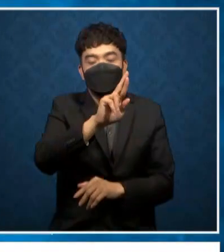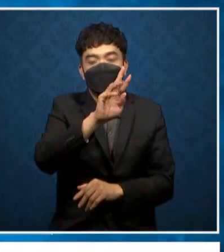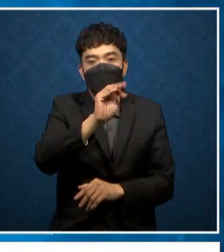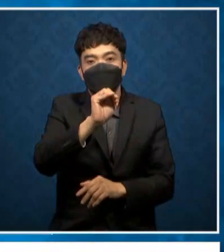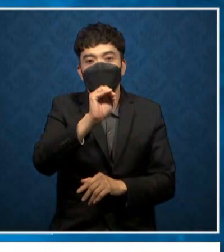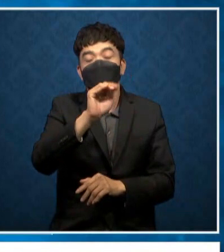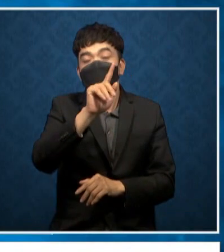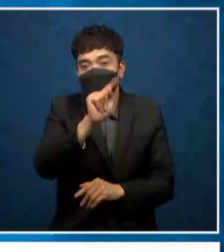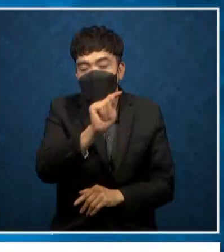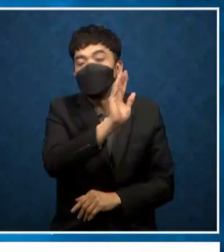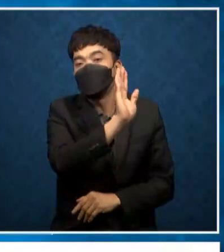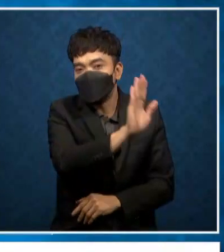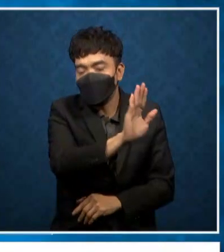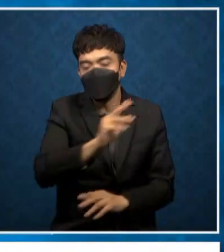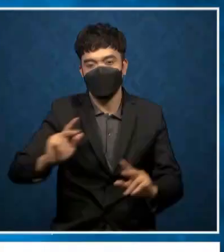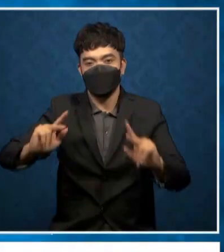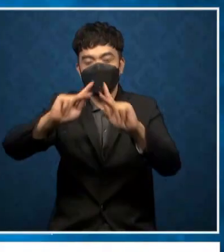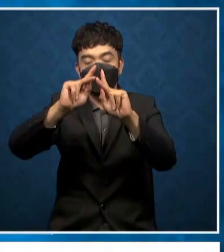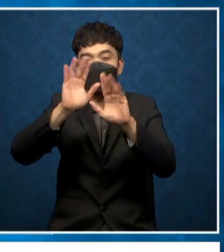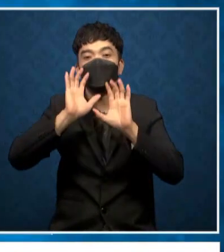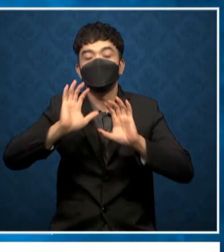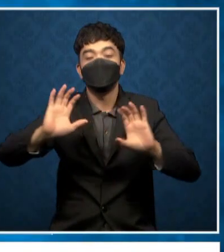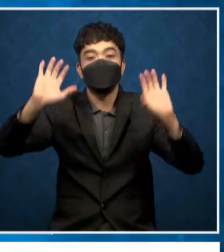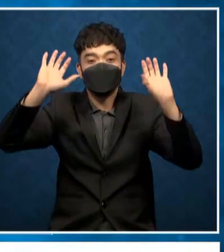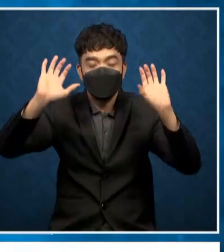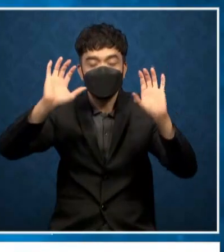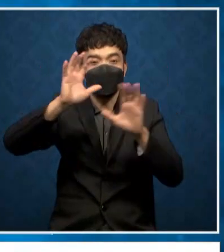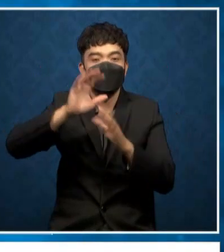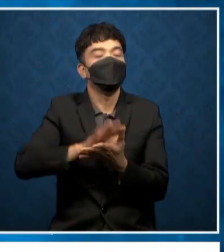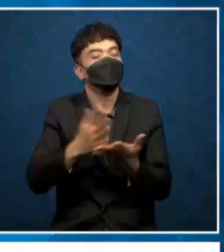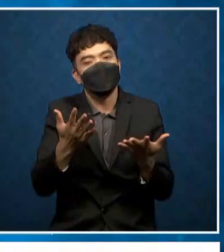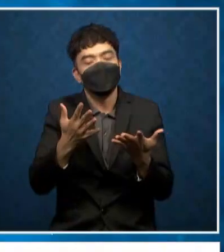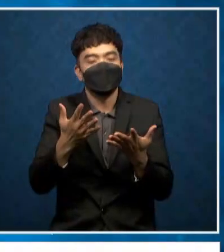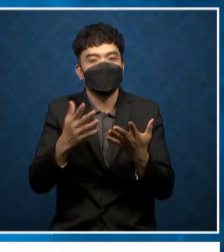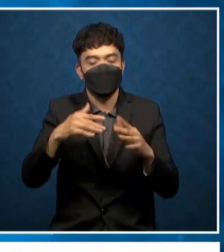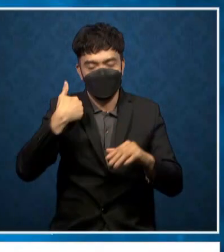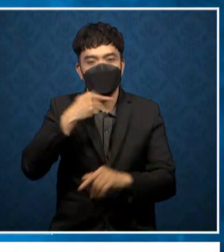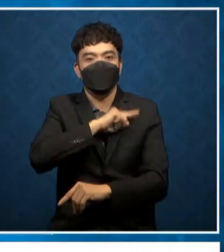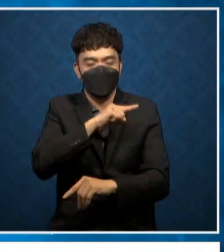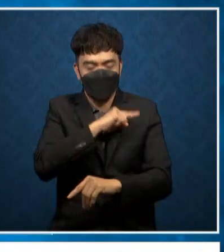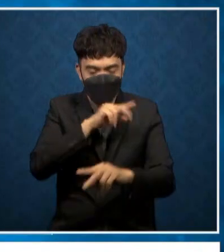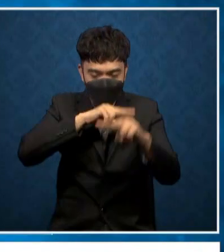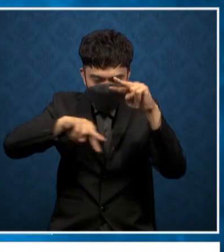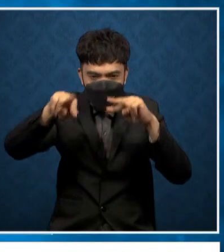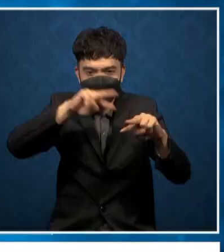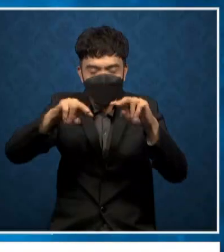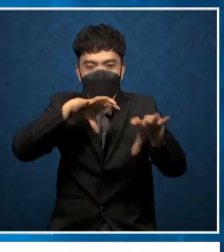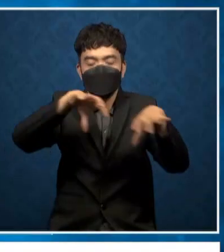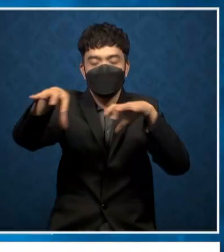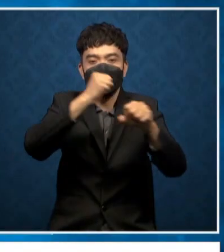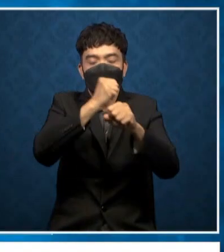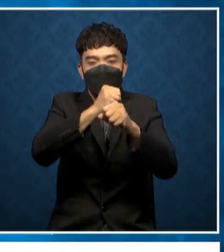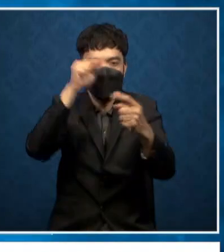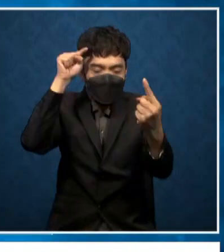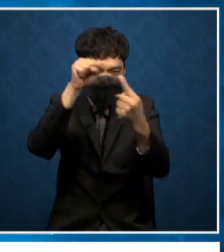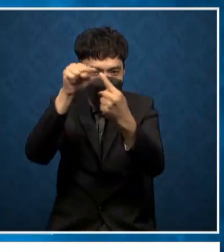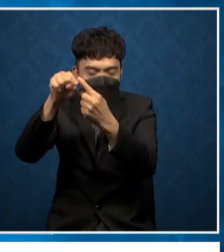และสันักษงาน ขนไรกการ ข McCain การพระเลือนเป็หนวยที่บ็ศึภาพในการขับเคื่อนเป้าหมายตั้ง 5